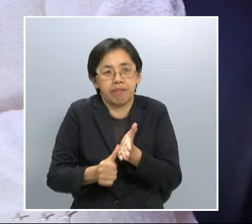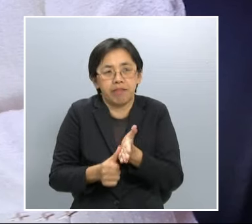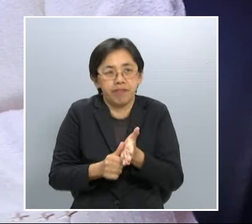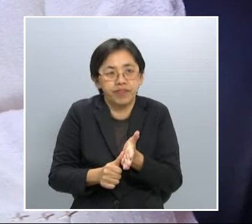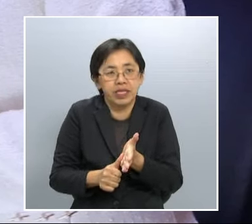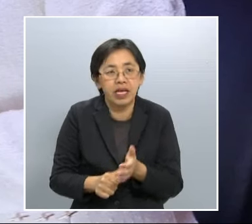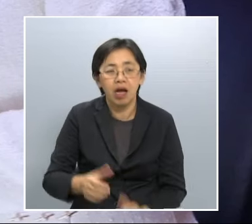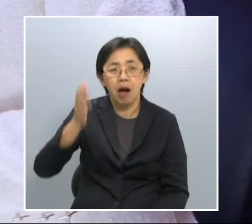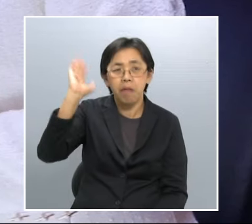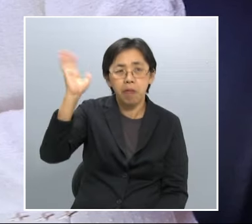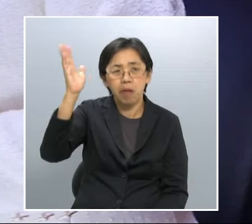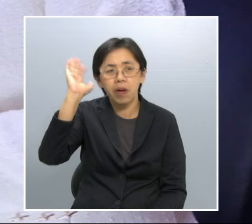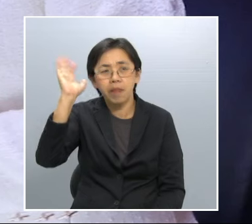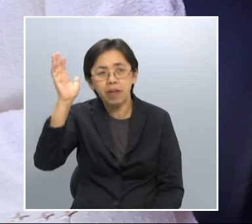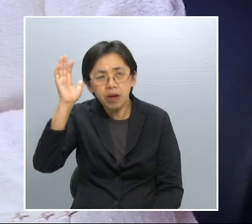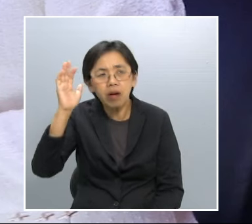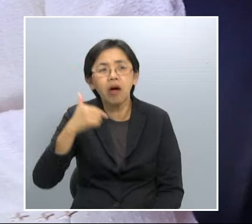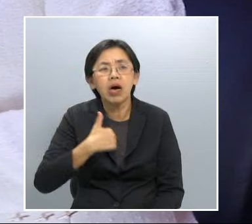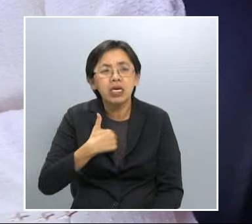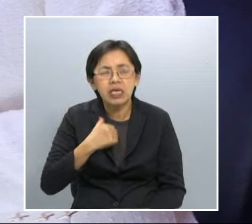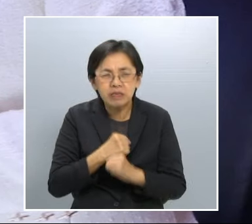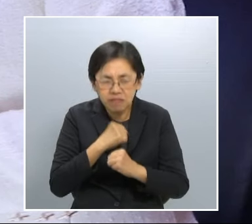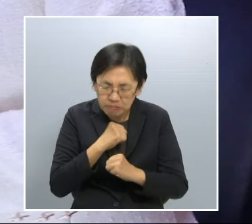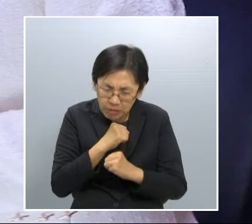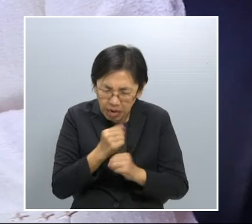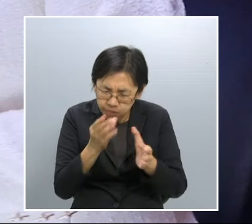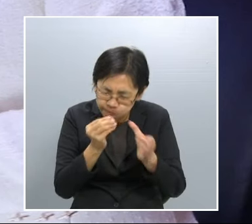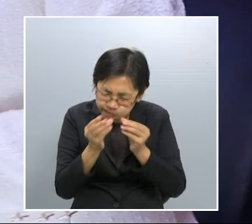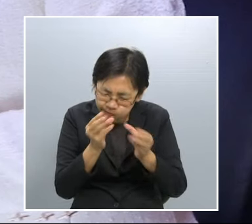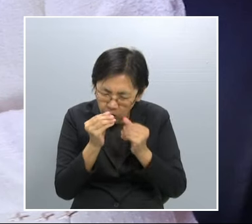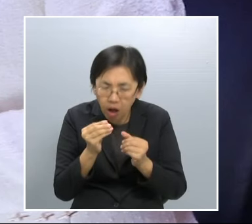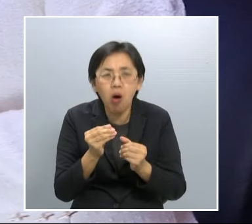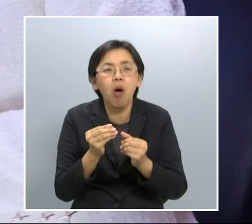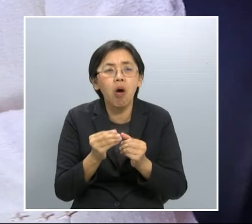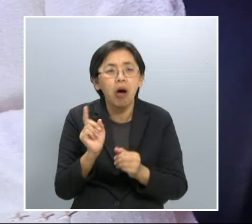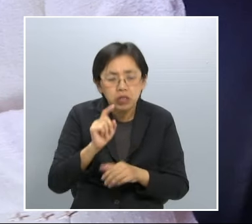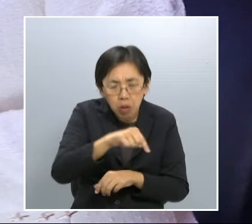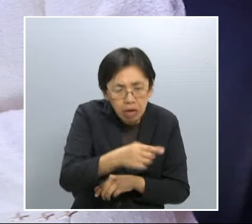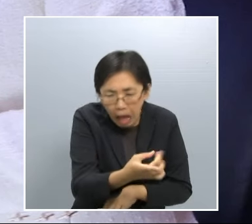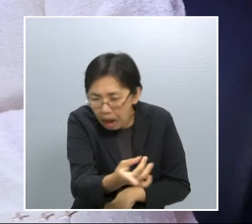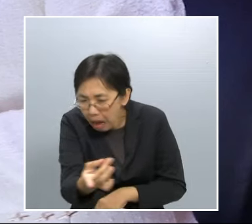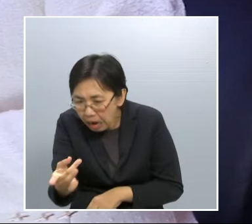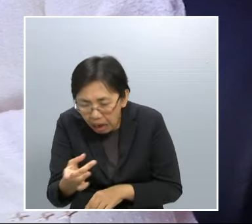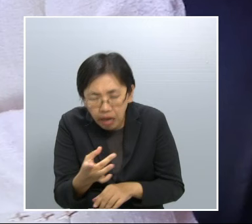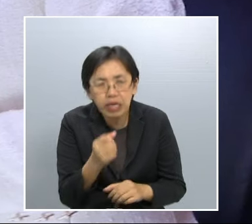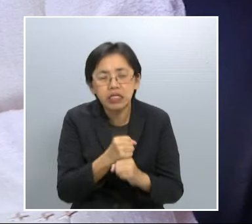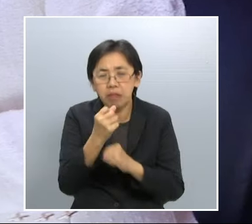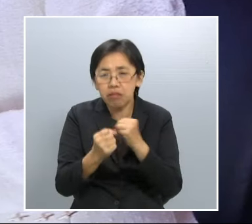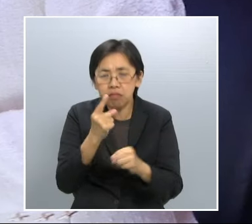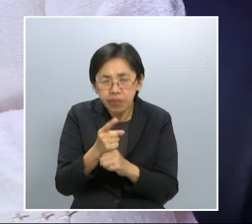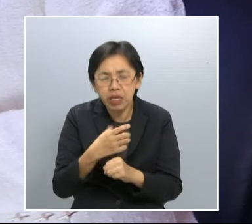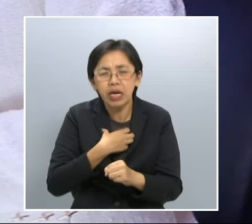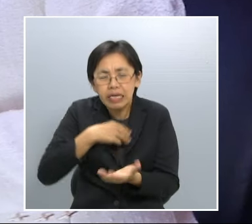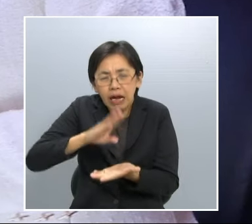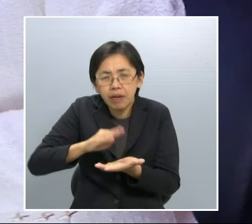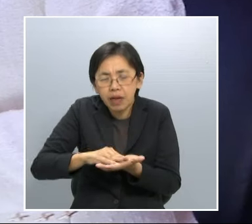อหาในการอภิปรายทั้งหมดที่ตกผลึกจากการพยายามทำงานอย่างหนักแล้วเรียนรู้จากหน่วยงานต่างๆมาตลอดทั้งปีอยากฝากพิจ